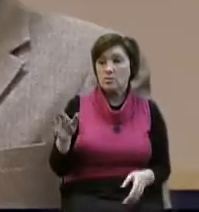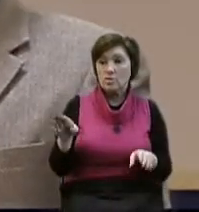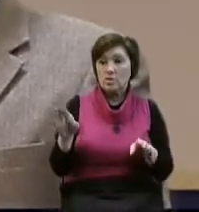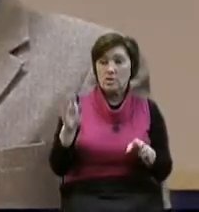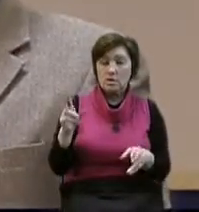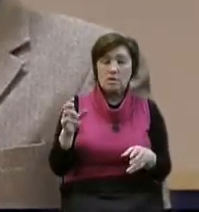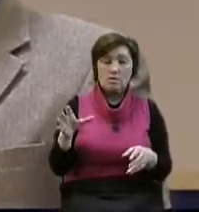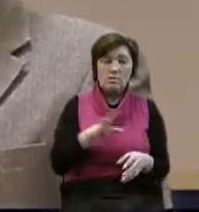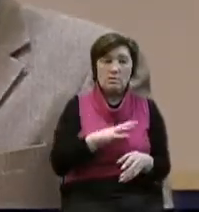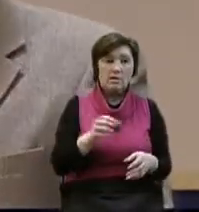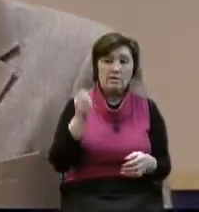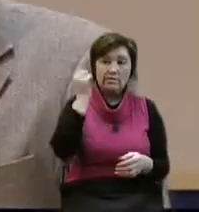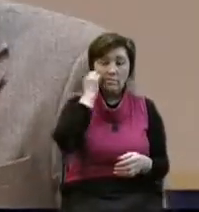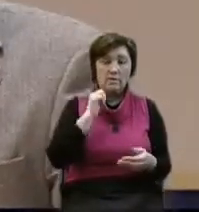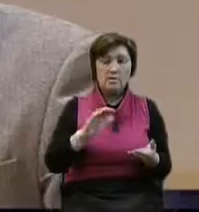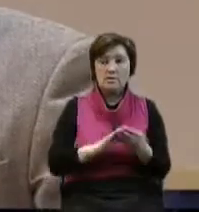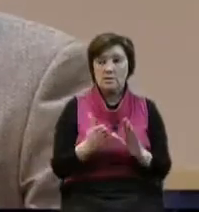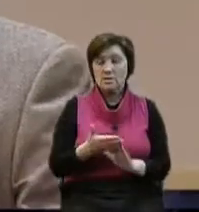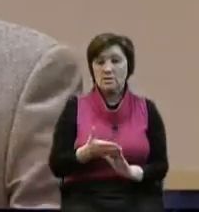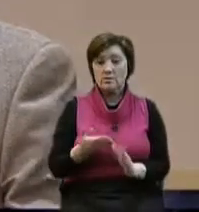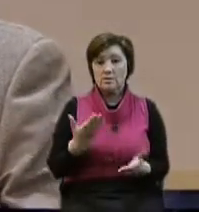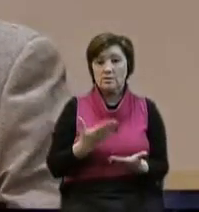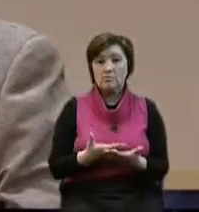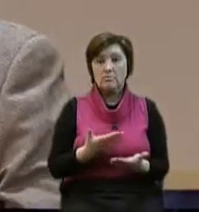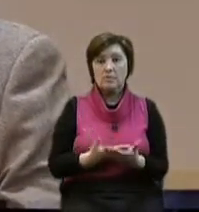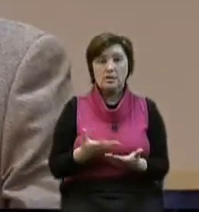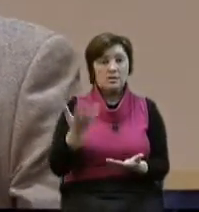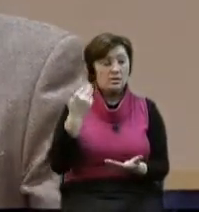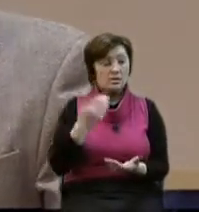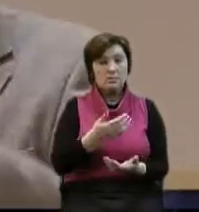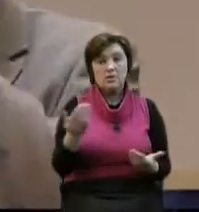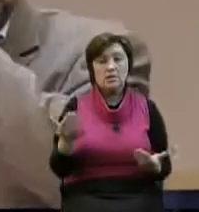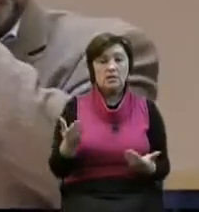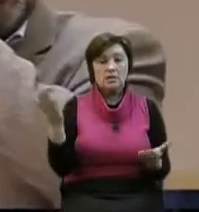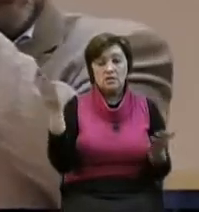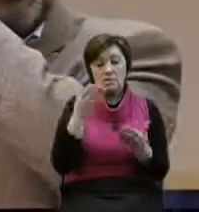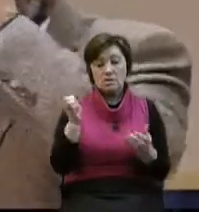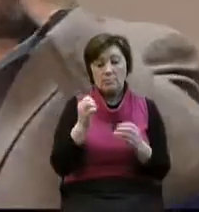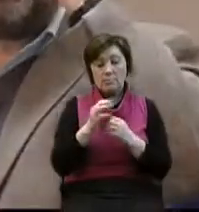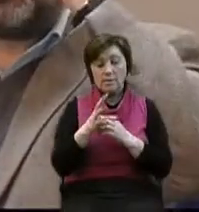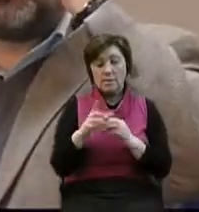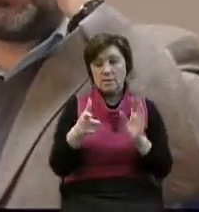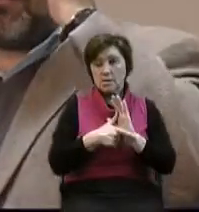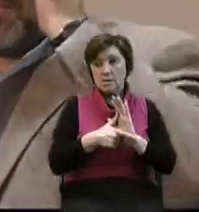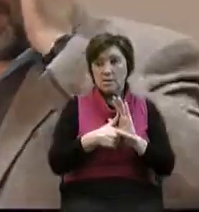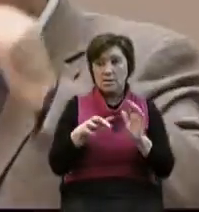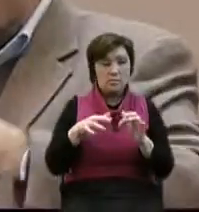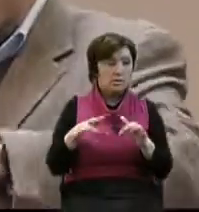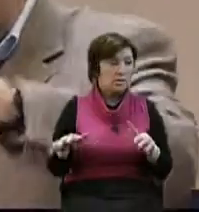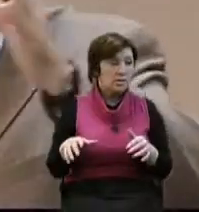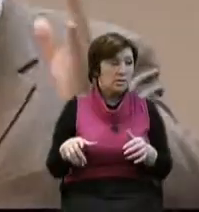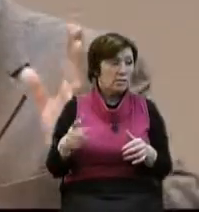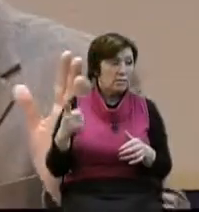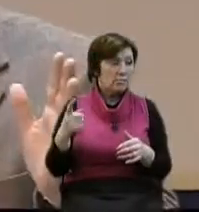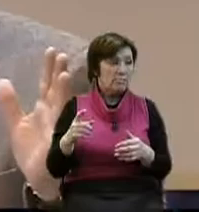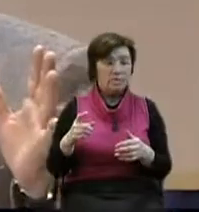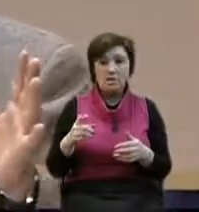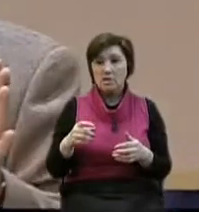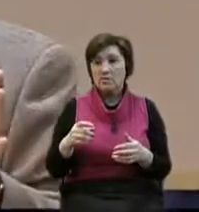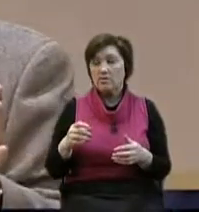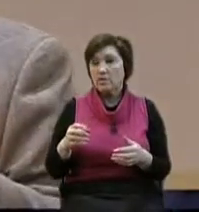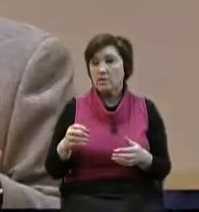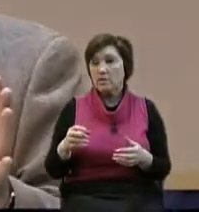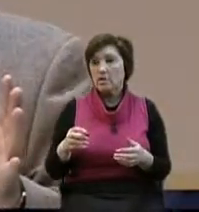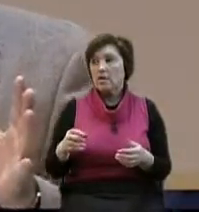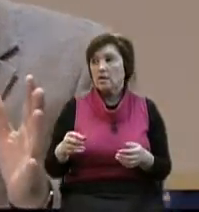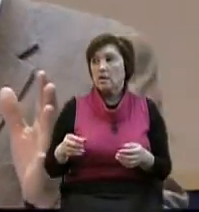Завете. Например, когда мы читаем 15 главу Деяния апостолов, это первый собор Вселенской Церкви.